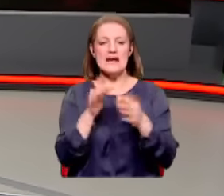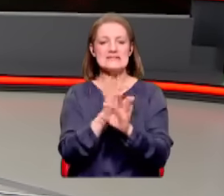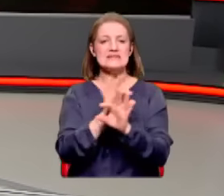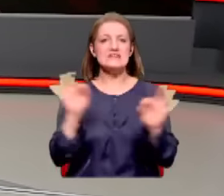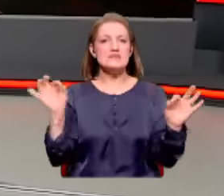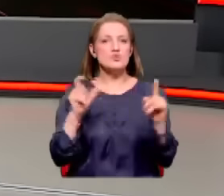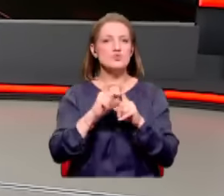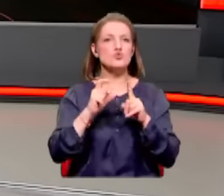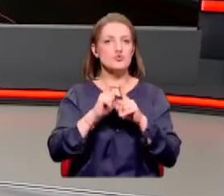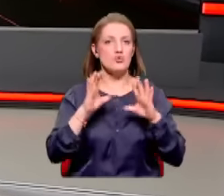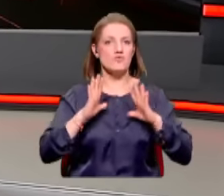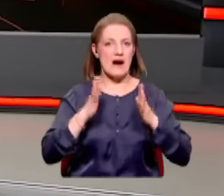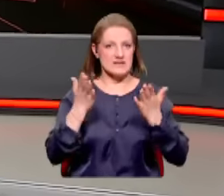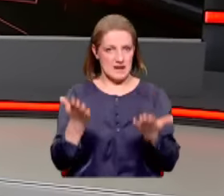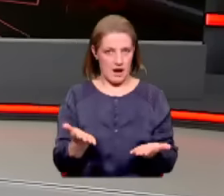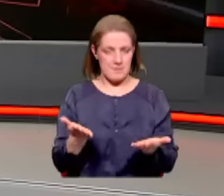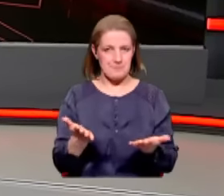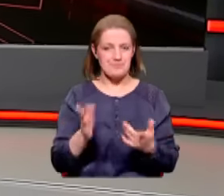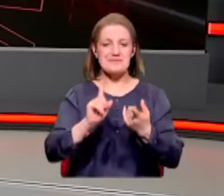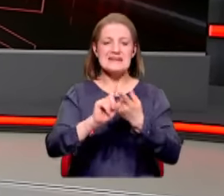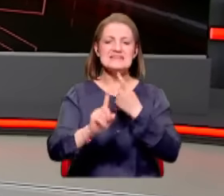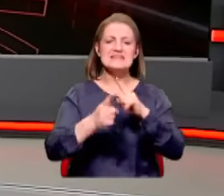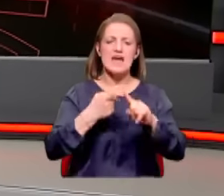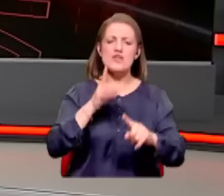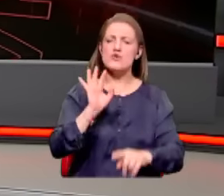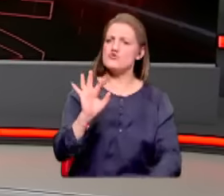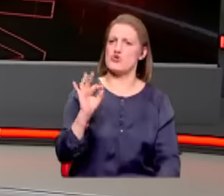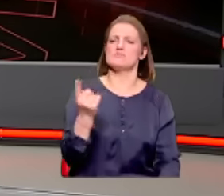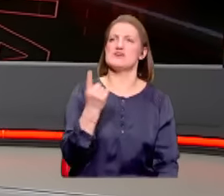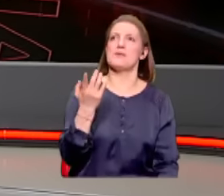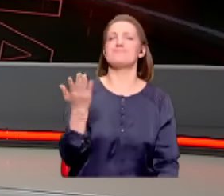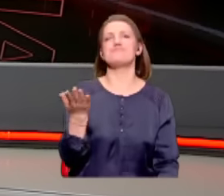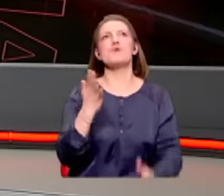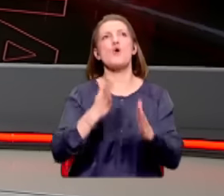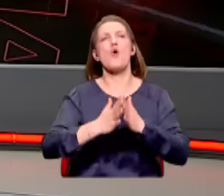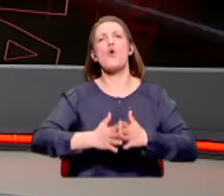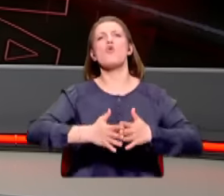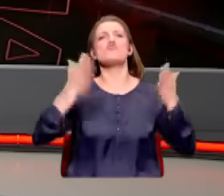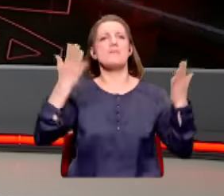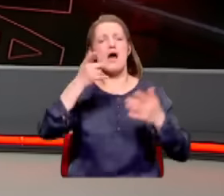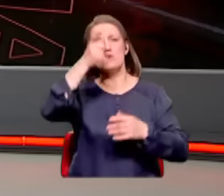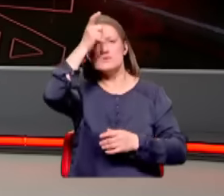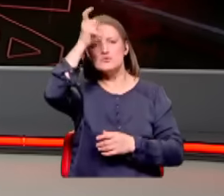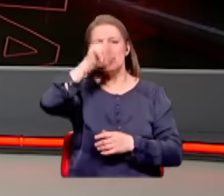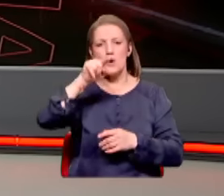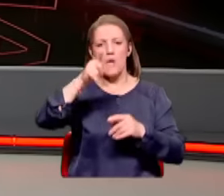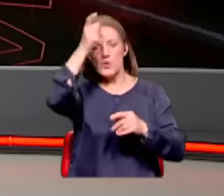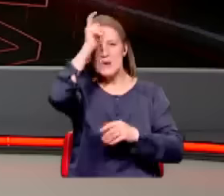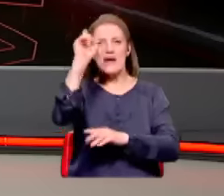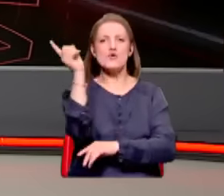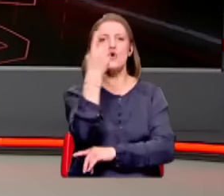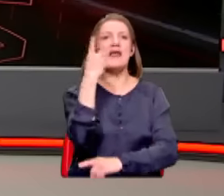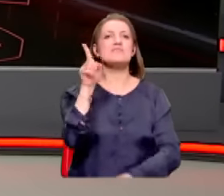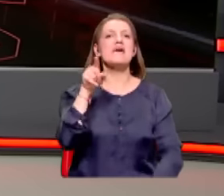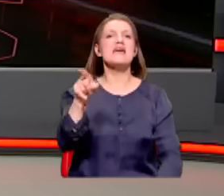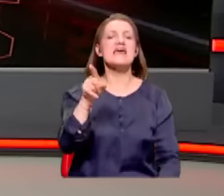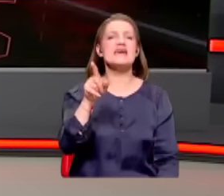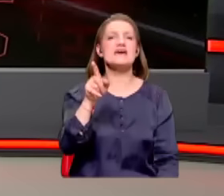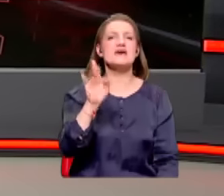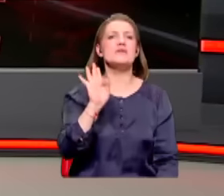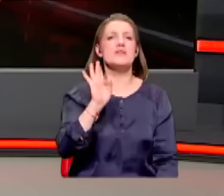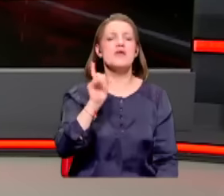durumu varsa, siyaset şöyle bir şeydir. Koskoca ülkeyi, o ülkeyi yönetmeyi beceremediğini